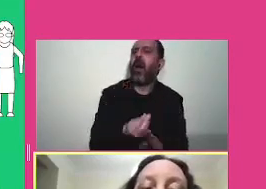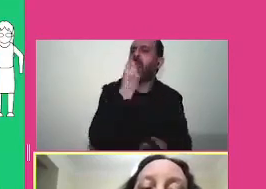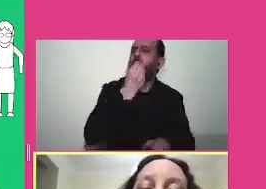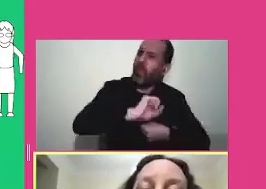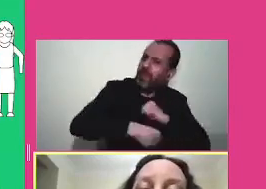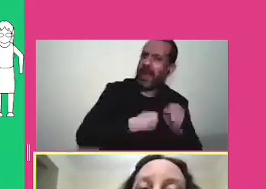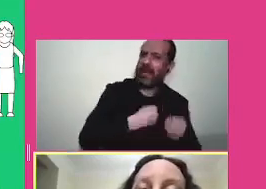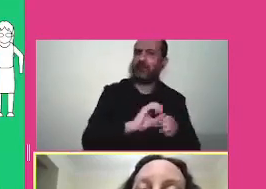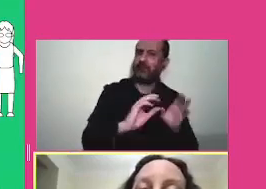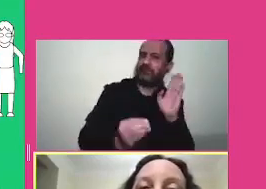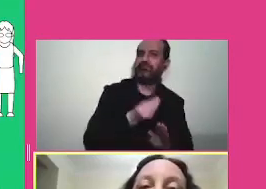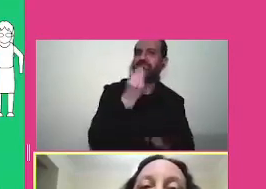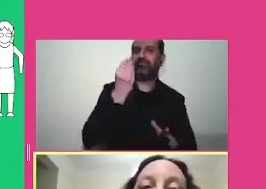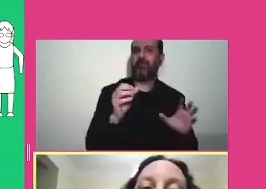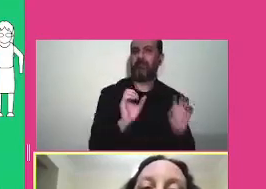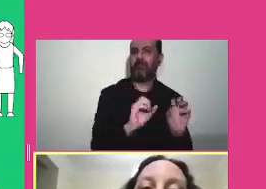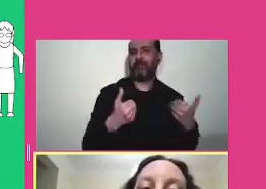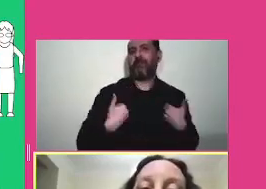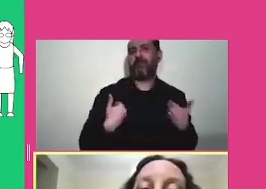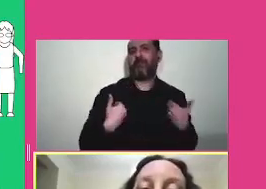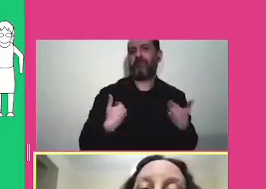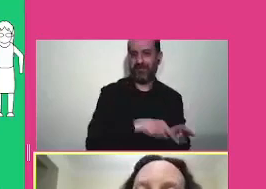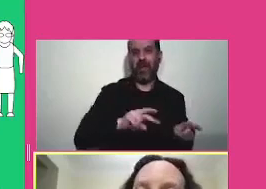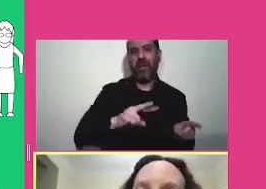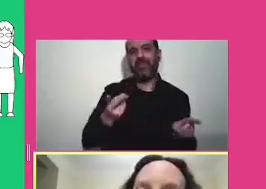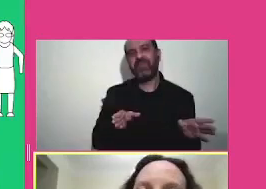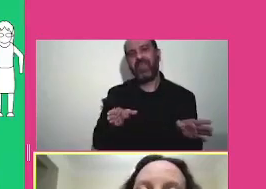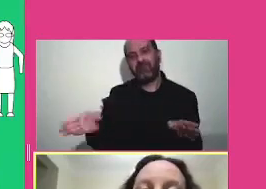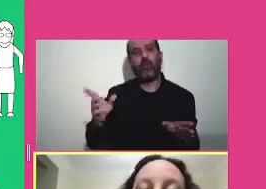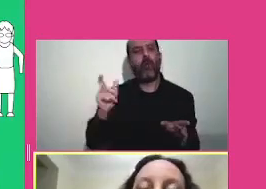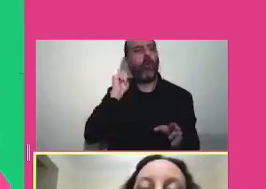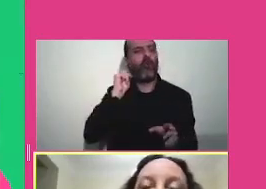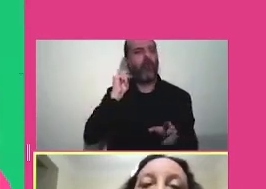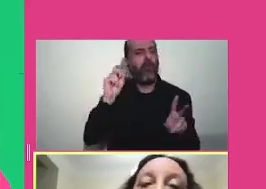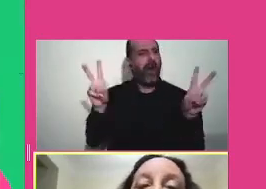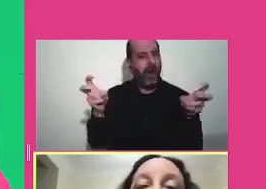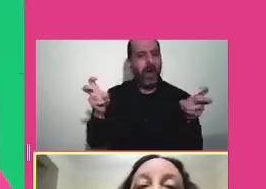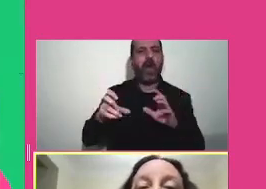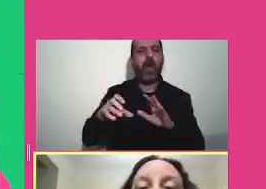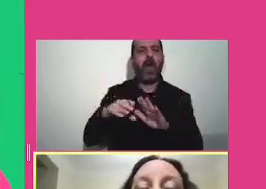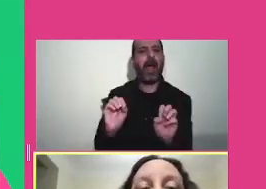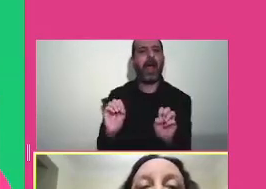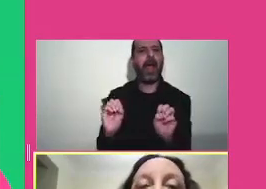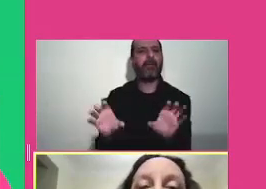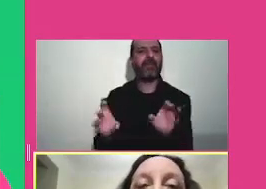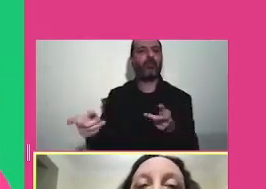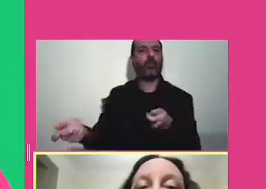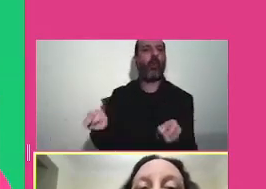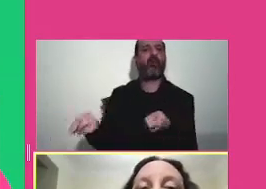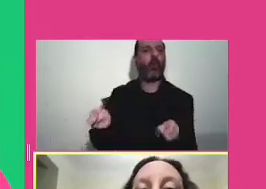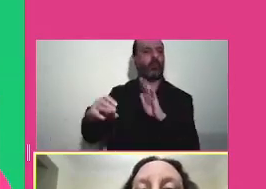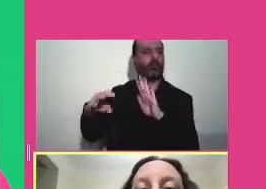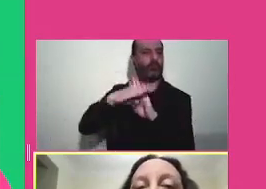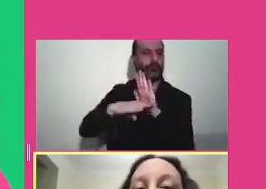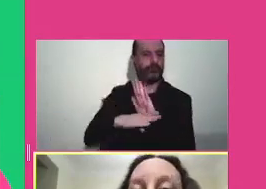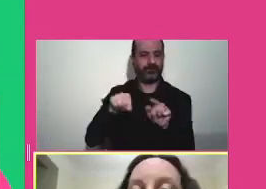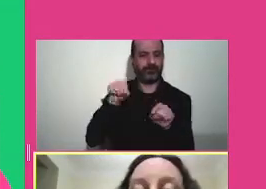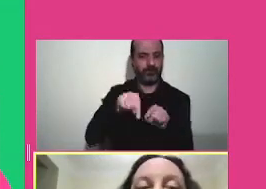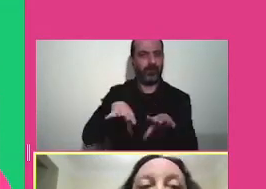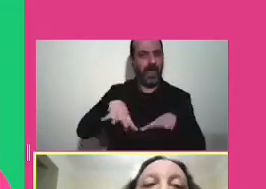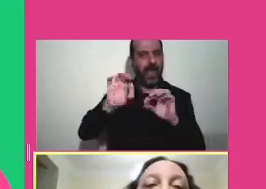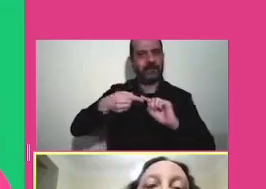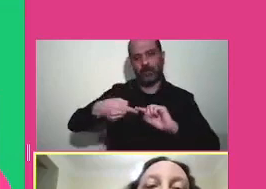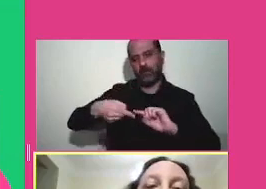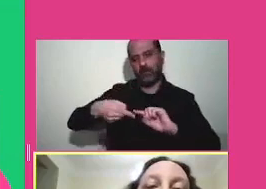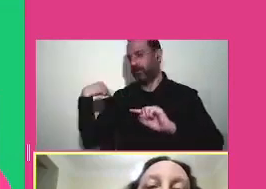τους εκπαιδευτικούς οδηγούς που έχουμε δημιουργήσει. Το έργο μας λοιπόν ξεκίνησε τον προηγούμενο